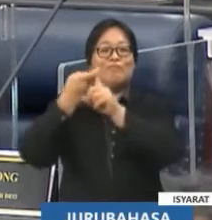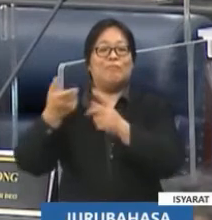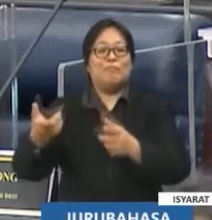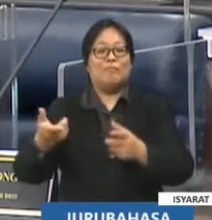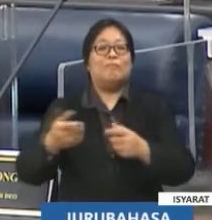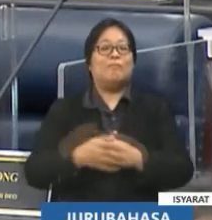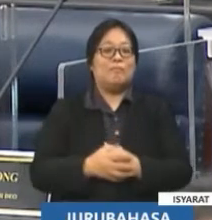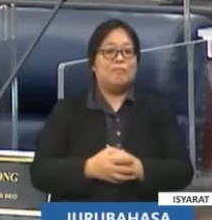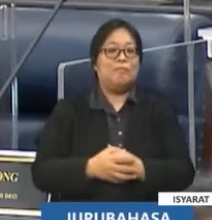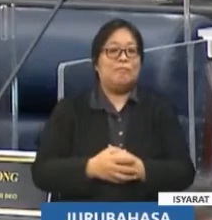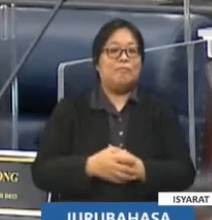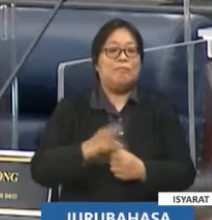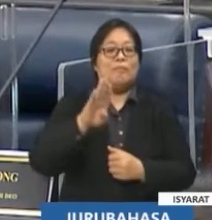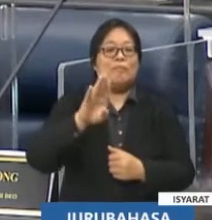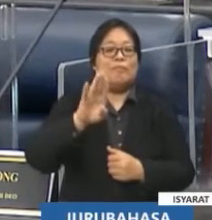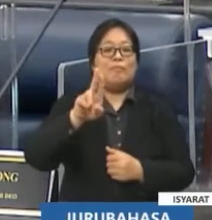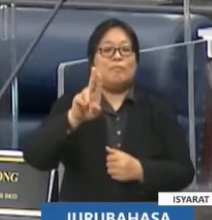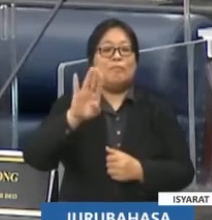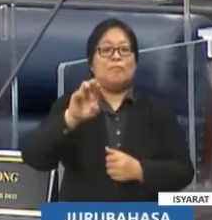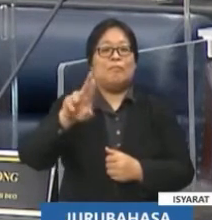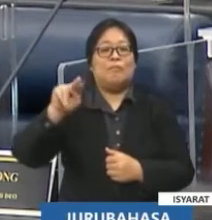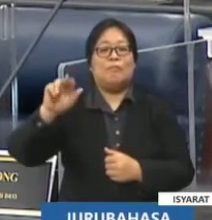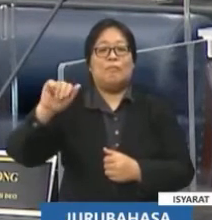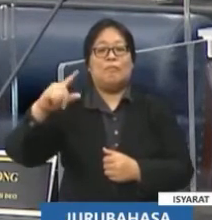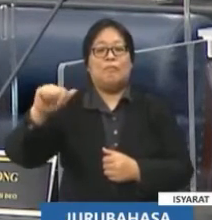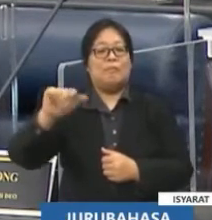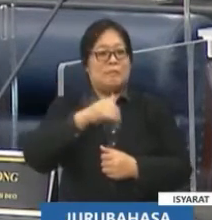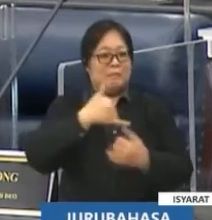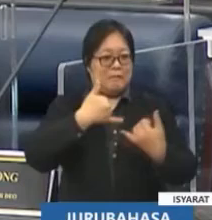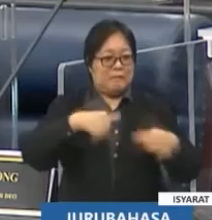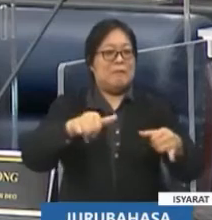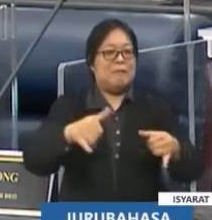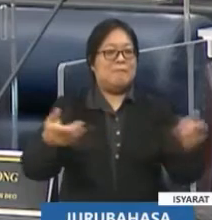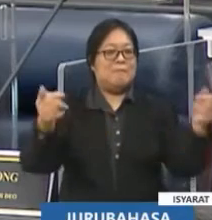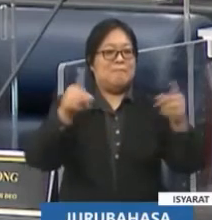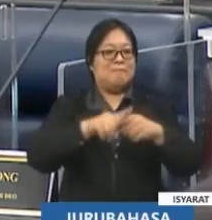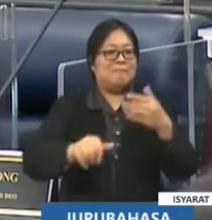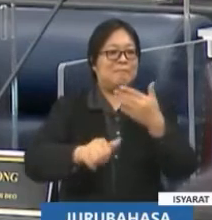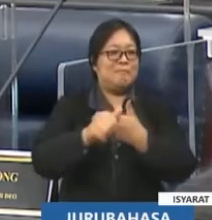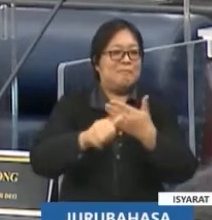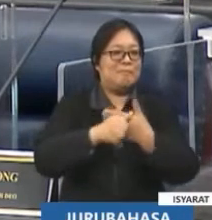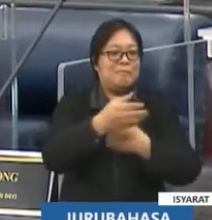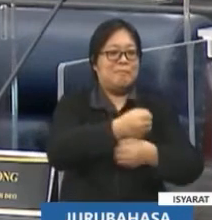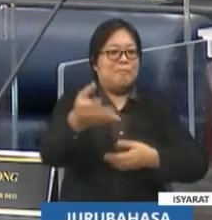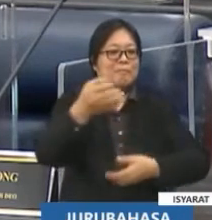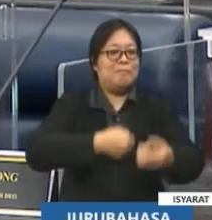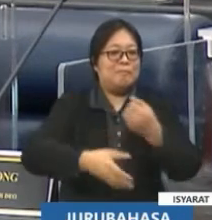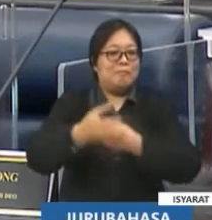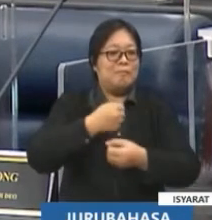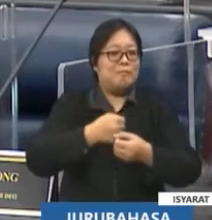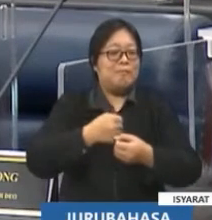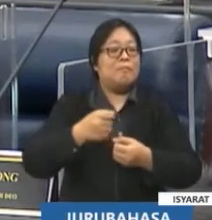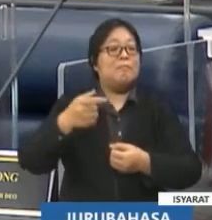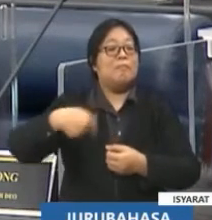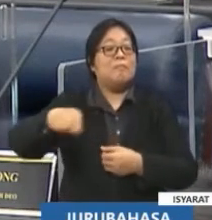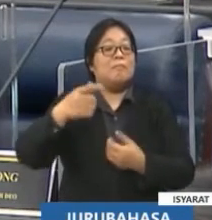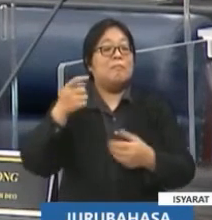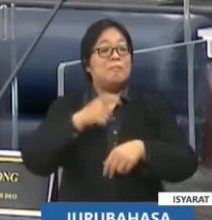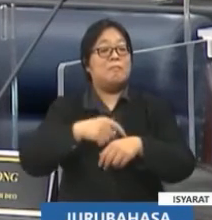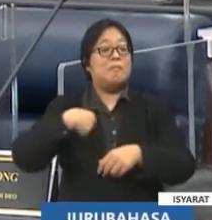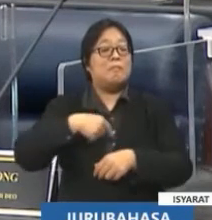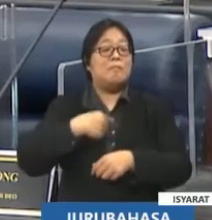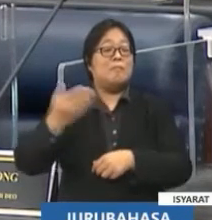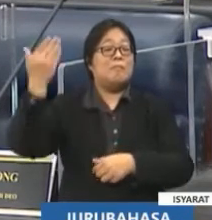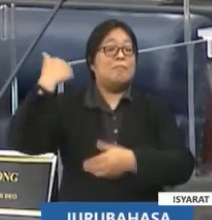lubuk Bumbun Ageng sebagai contoh yang masih lagi menjadi ancaman kepada nelayan kanal semase